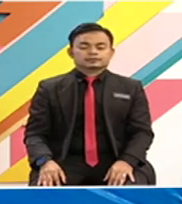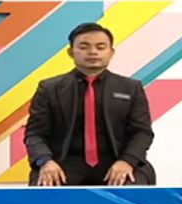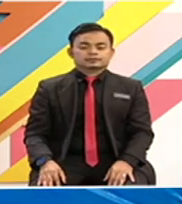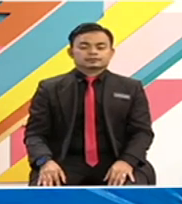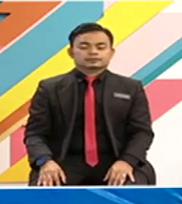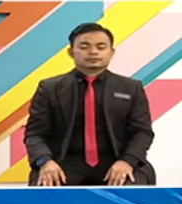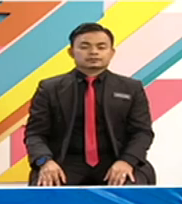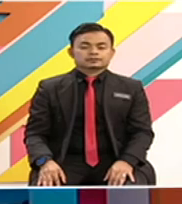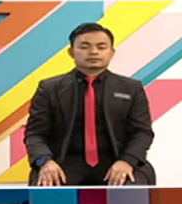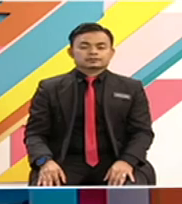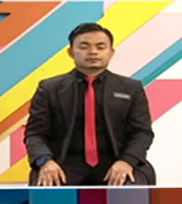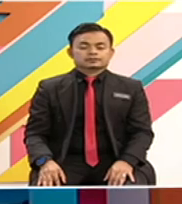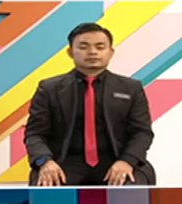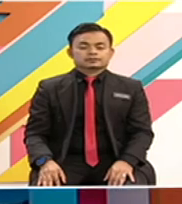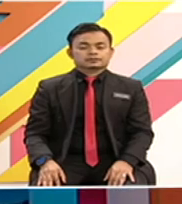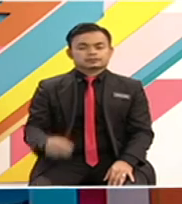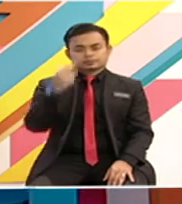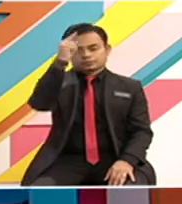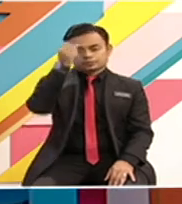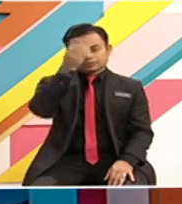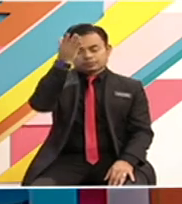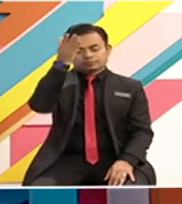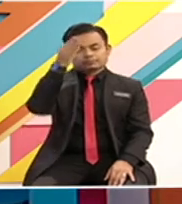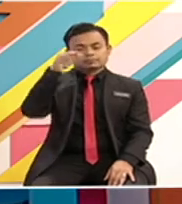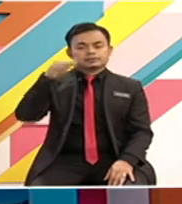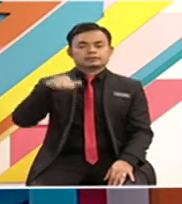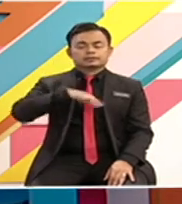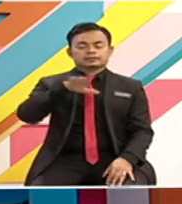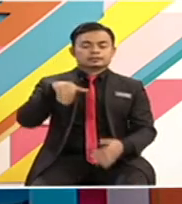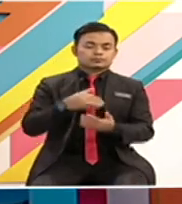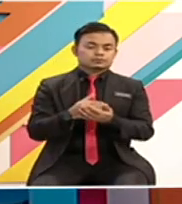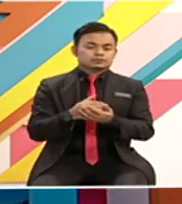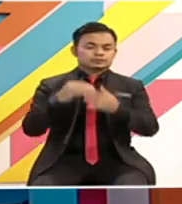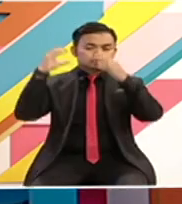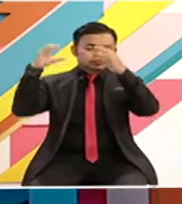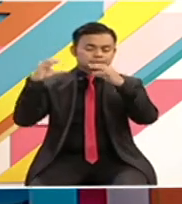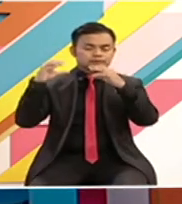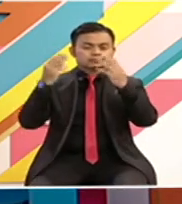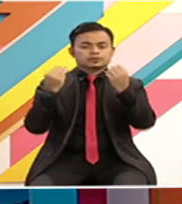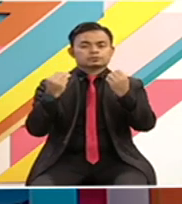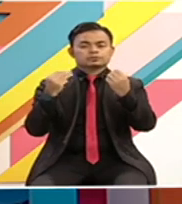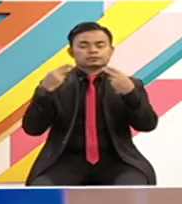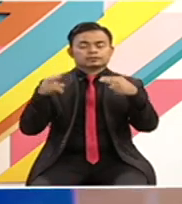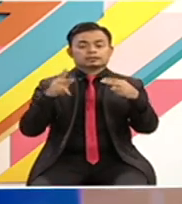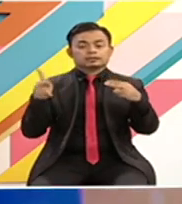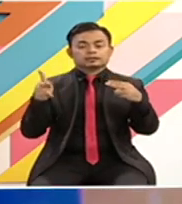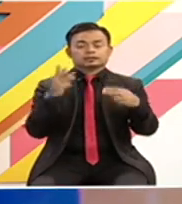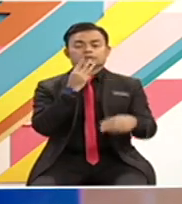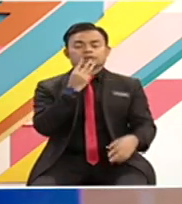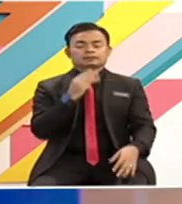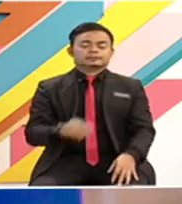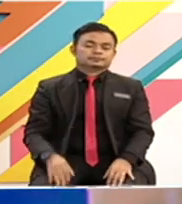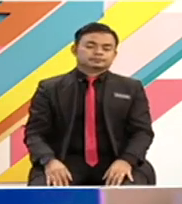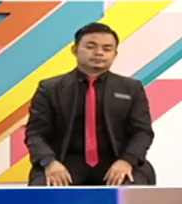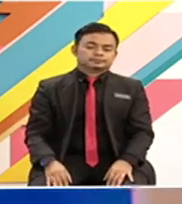bagi pengetahuan adik-adik di rumah yang ingin membuang sama pacar enak hilangkan macam anisekai untuk warna akrilik Nita detak susah sangat